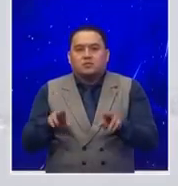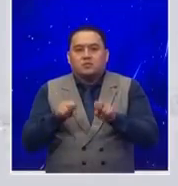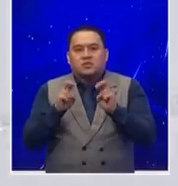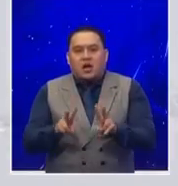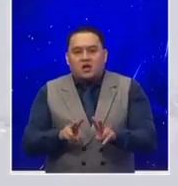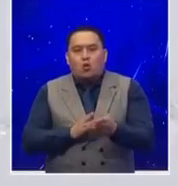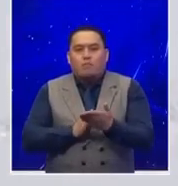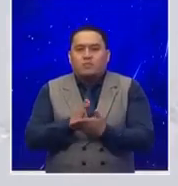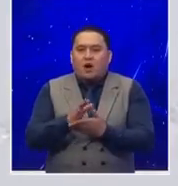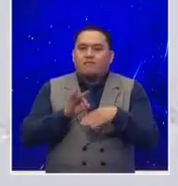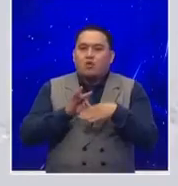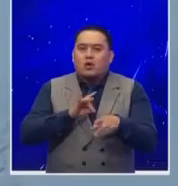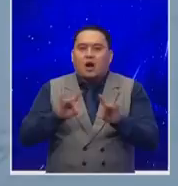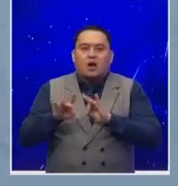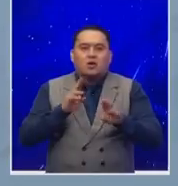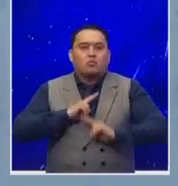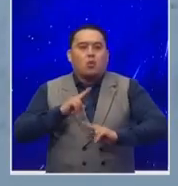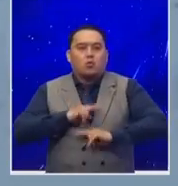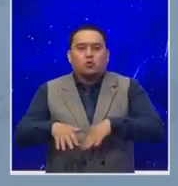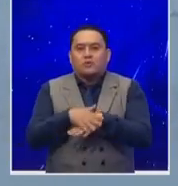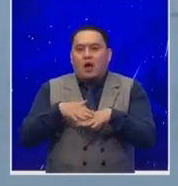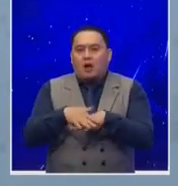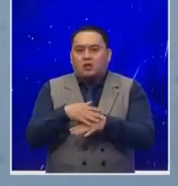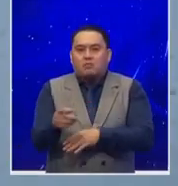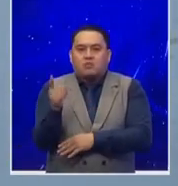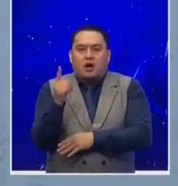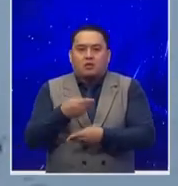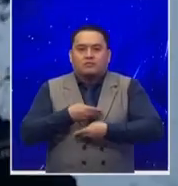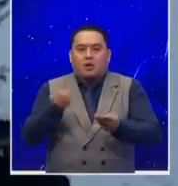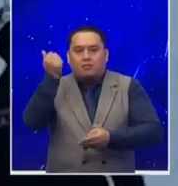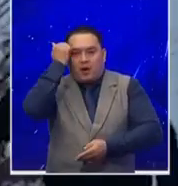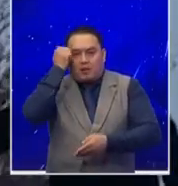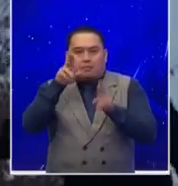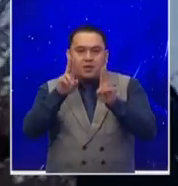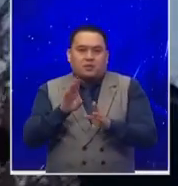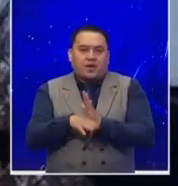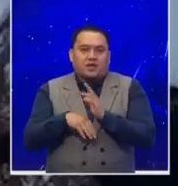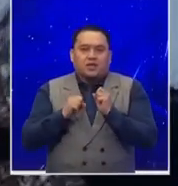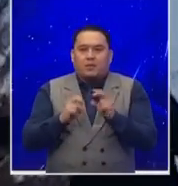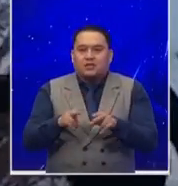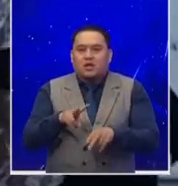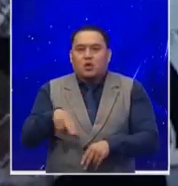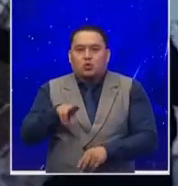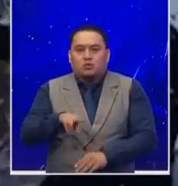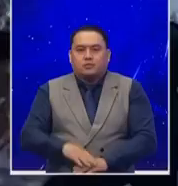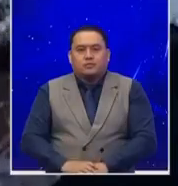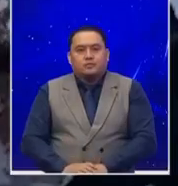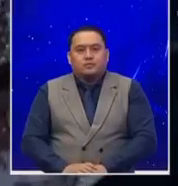специалисты отрасли проводят и разъяснительную работу с населением. Рыбакам раздают памятки с правилами безопасности на льду.